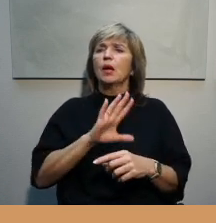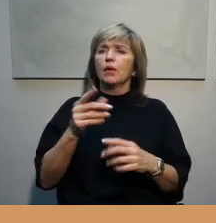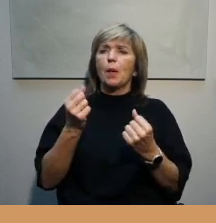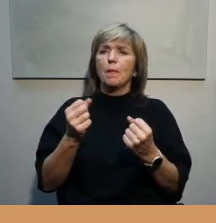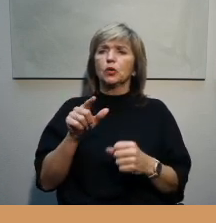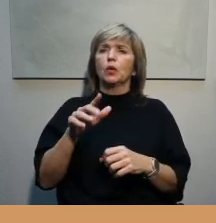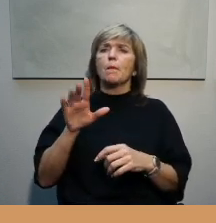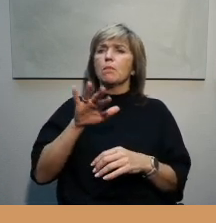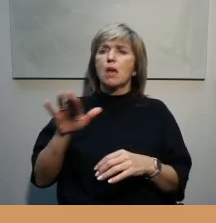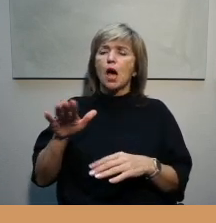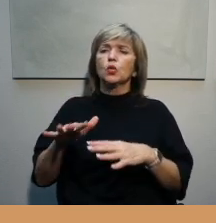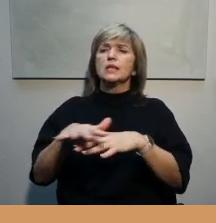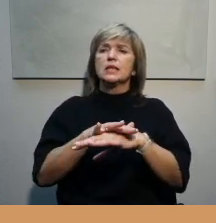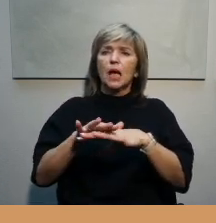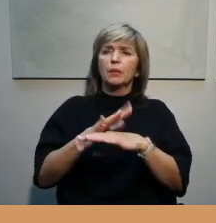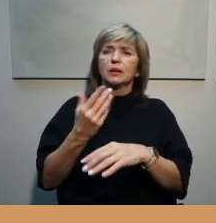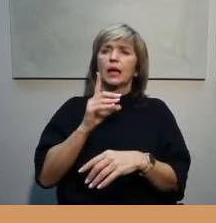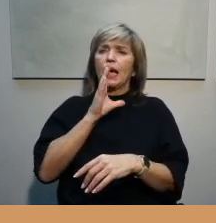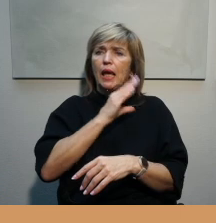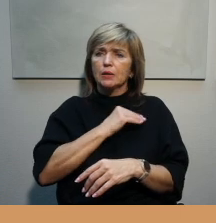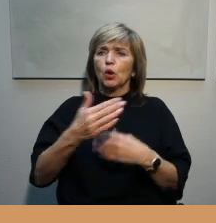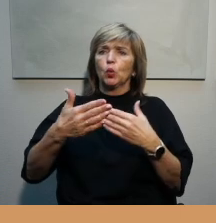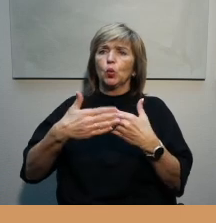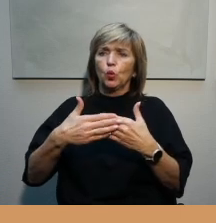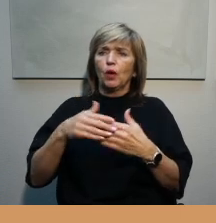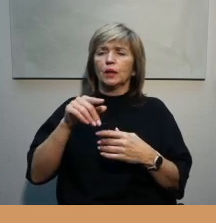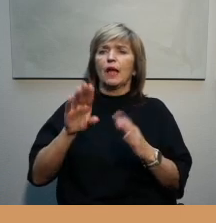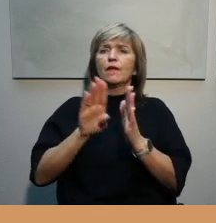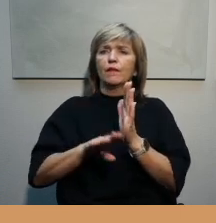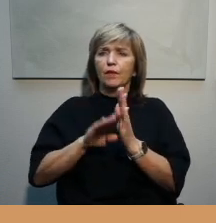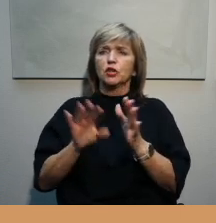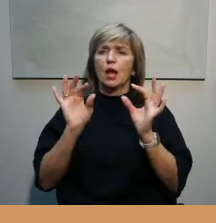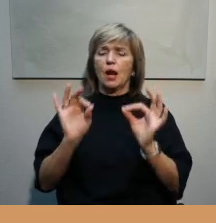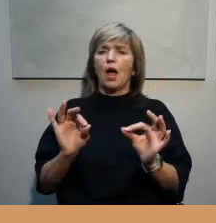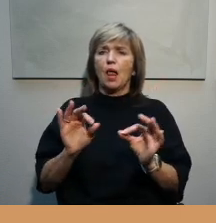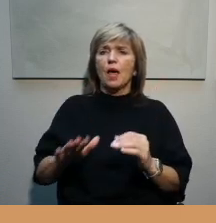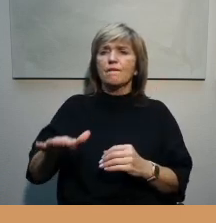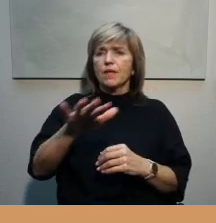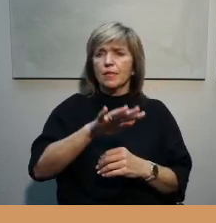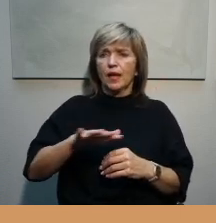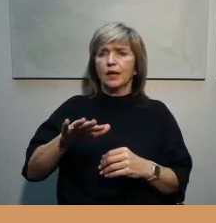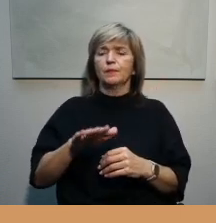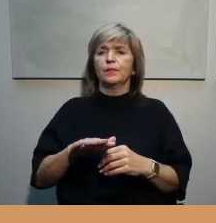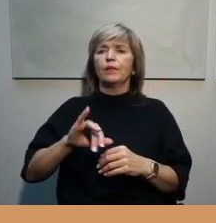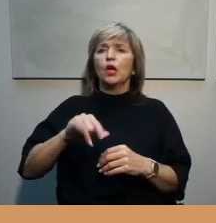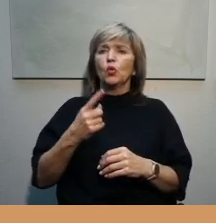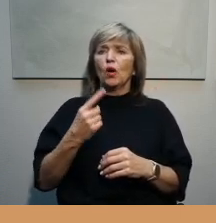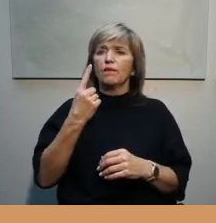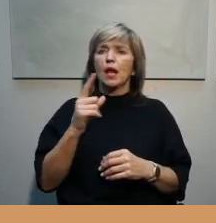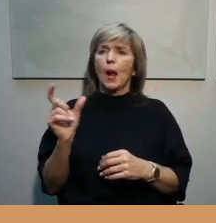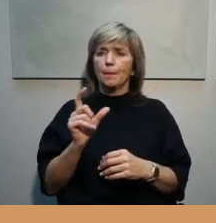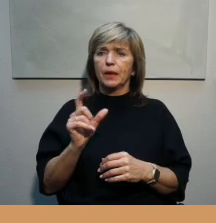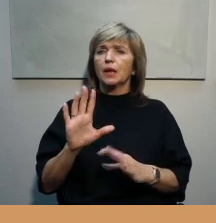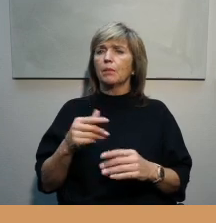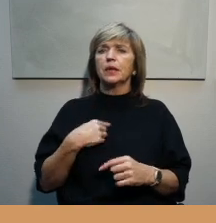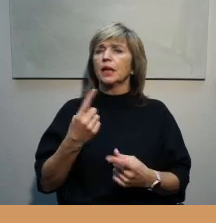bērnu sabiedrībā, tik cik varam tuvāk tai vienkāršai reālajai videi, jo vienā brīdī